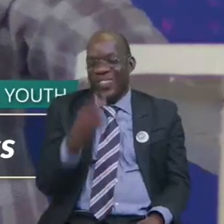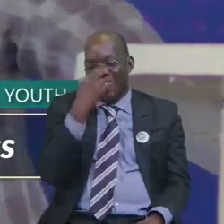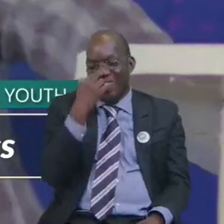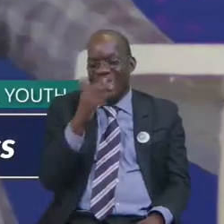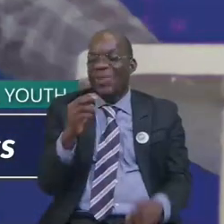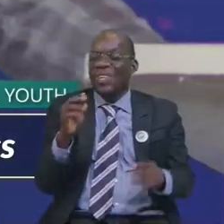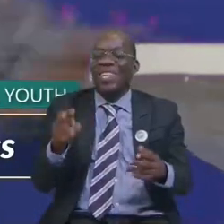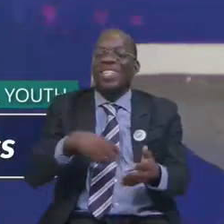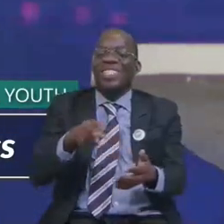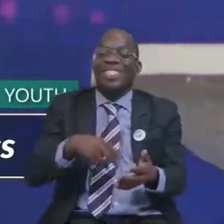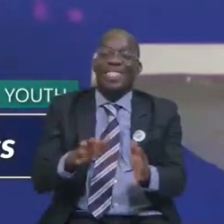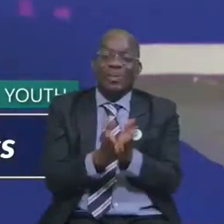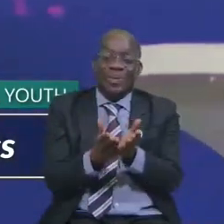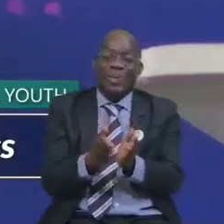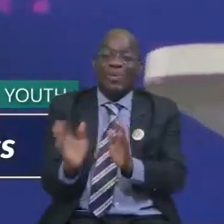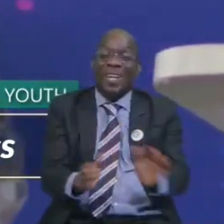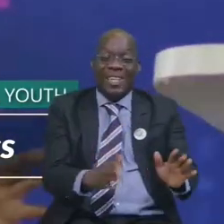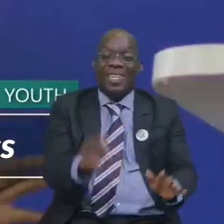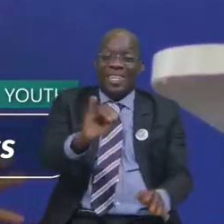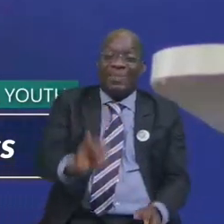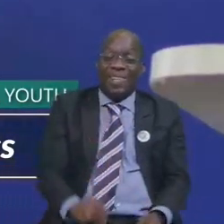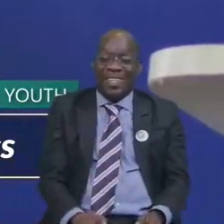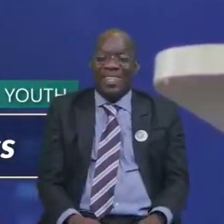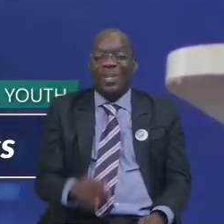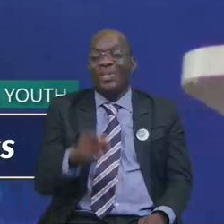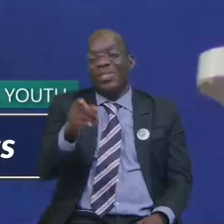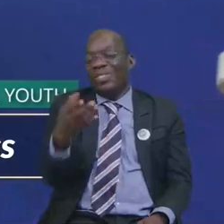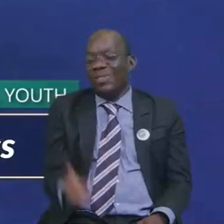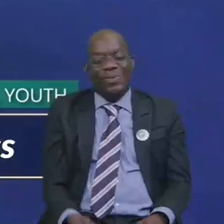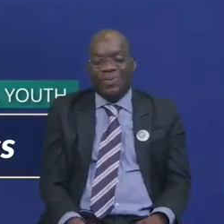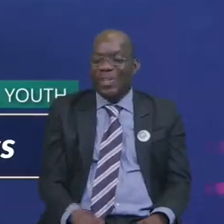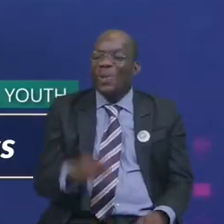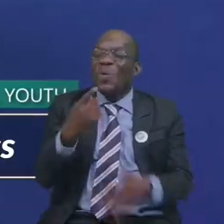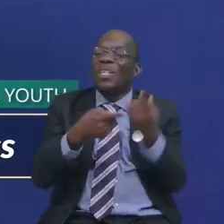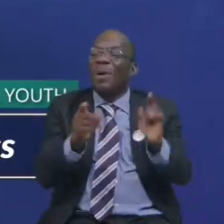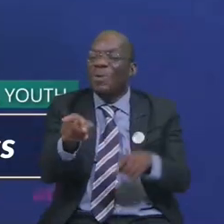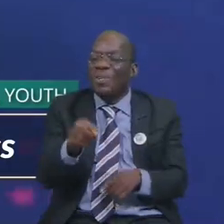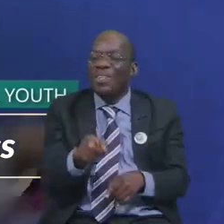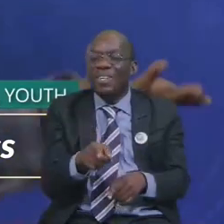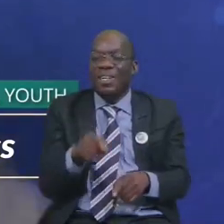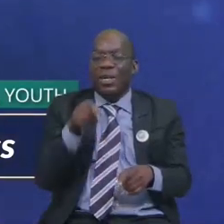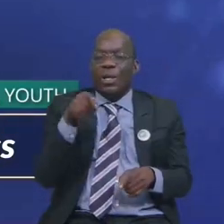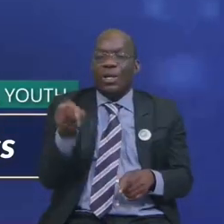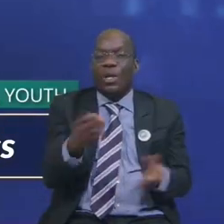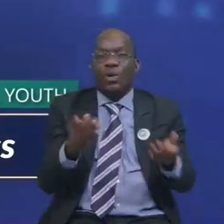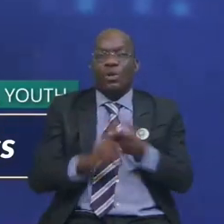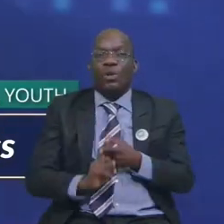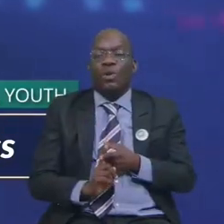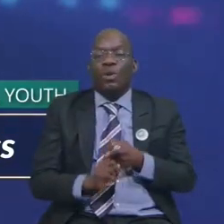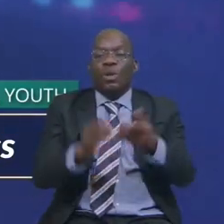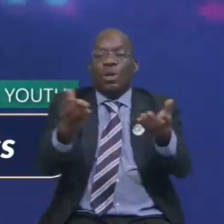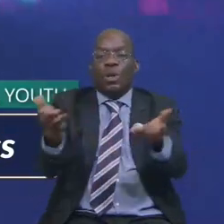et de planifier et toutes ces choses là qu'est-ce qui est arrivé il veut envoyer la froideur dans ton